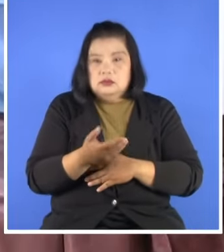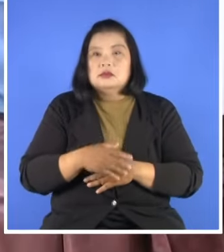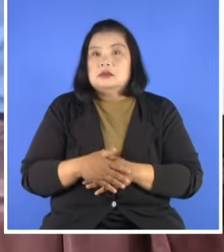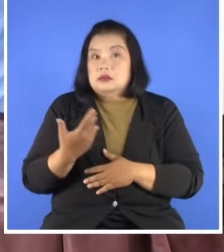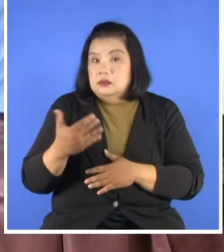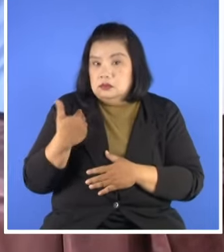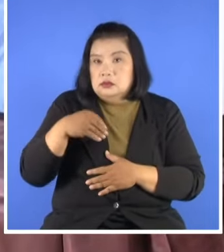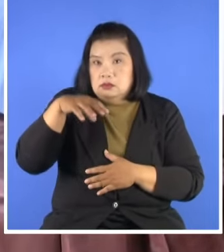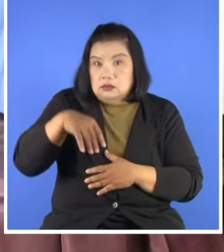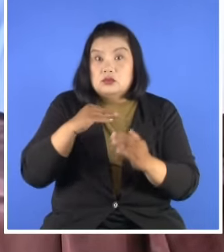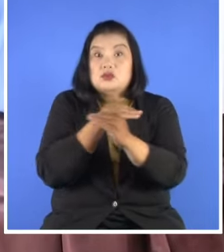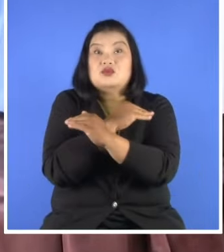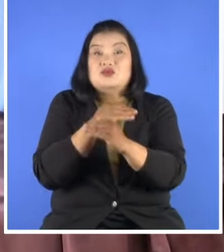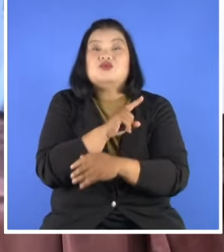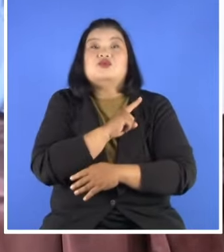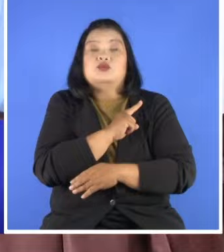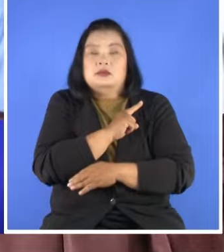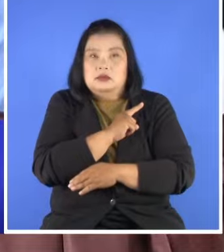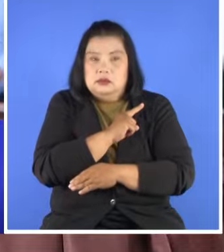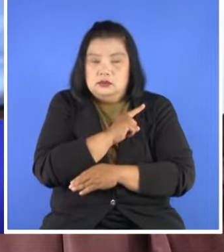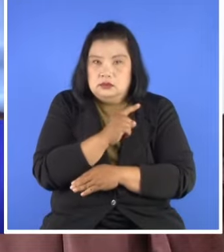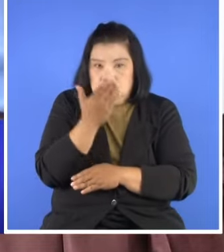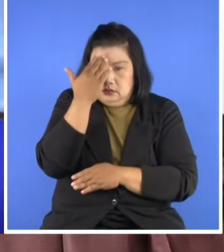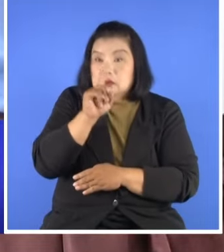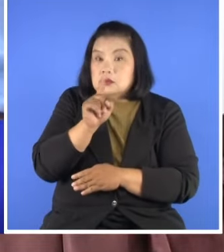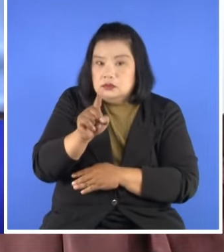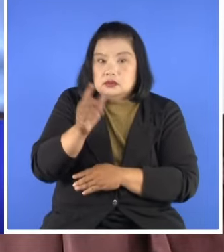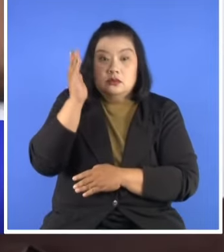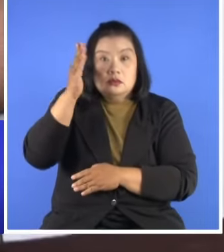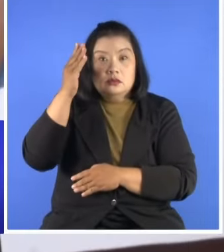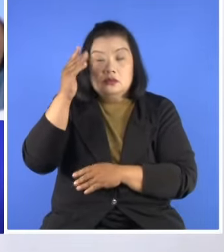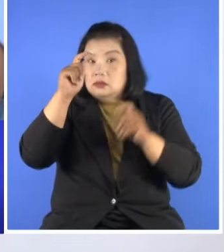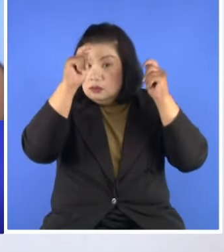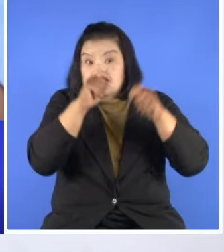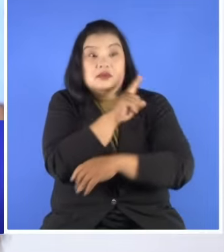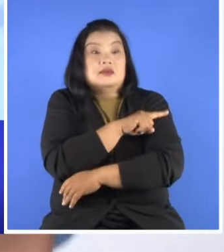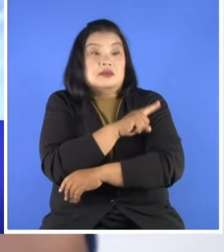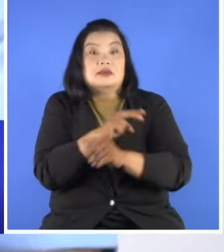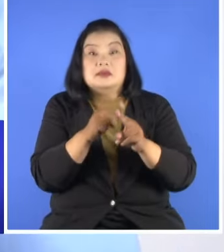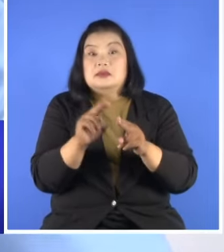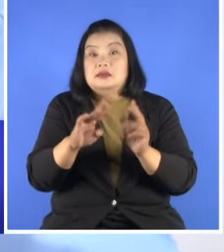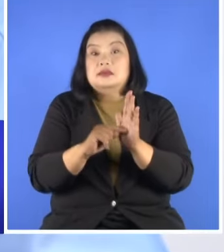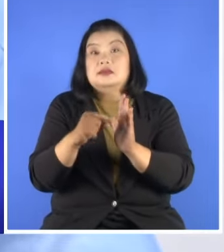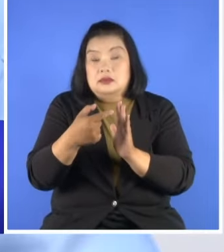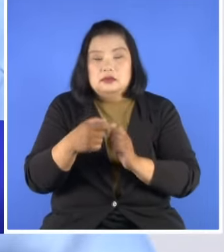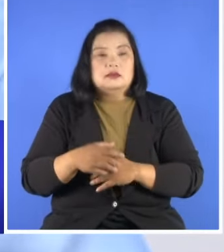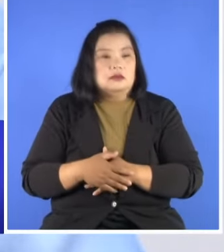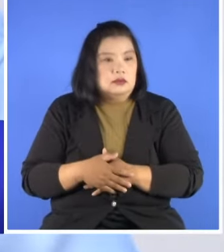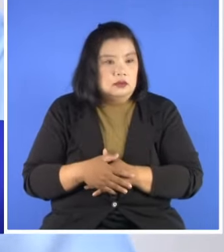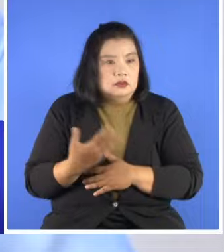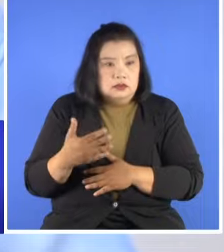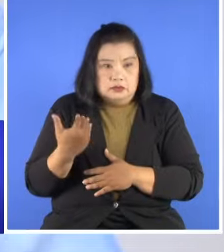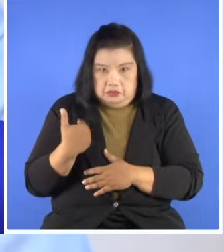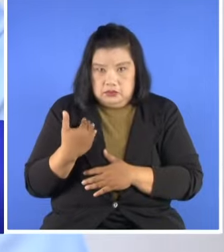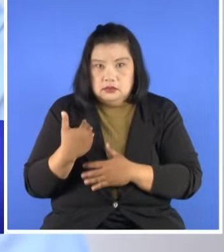ขนส่งนะครับก็บอกว่าหลังจากสอบปากคำบังรังสิตเสร็จนะฮะก็มีการแจ้งอ่ามีการปรับบัง